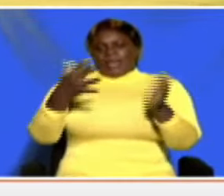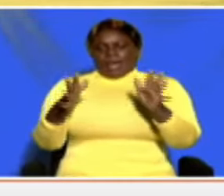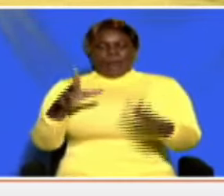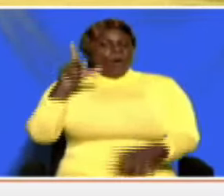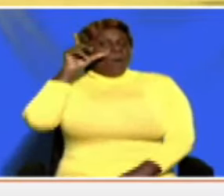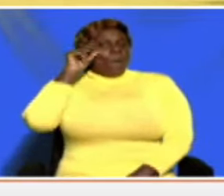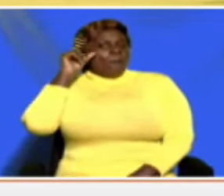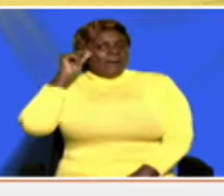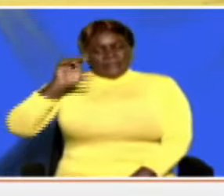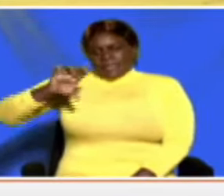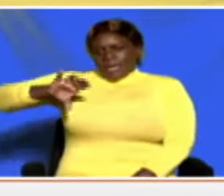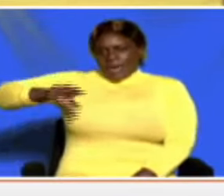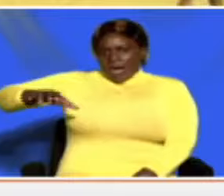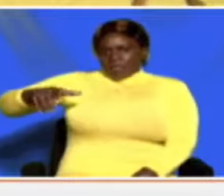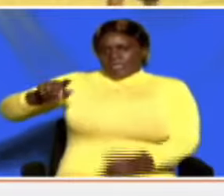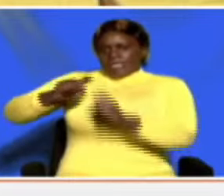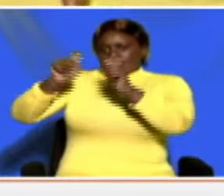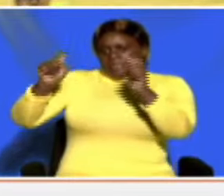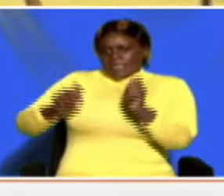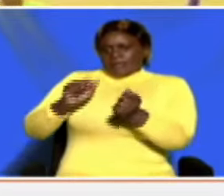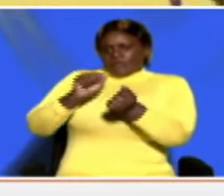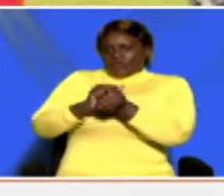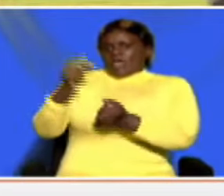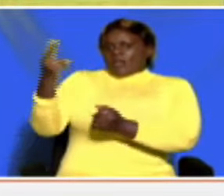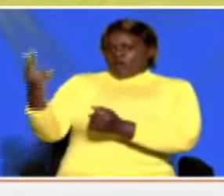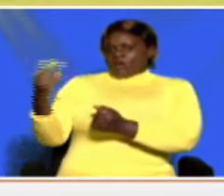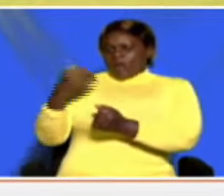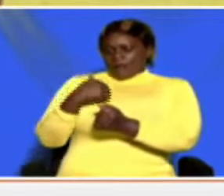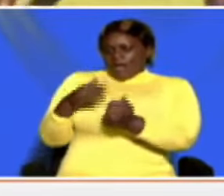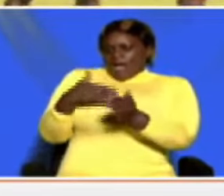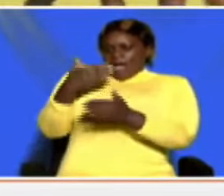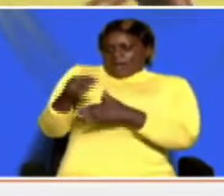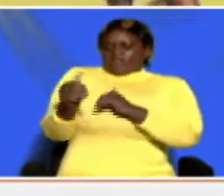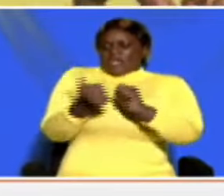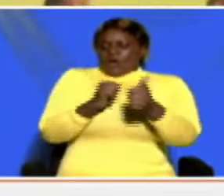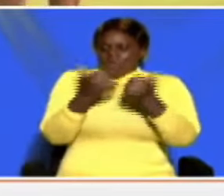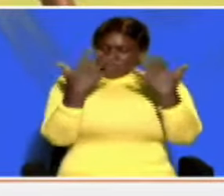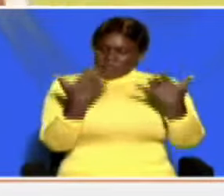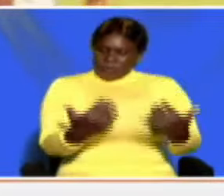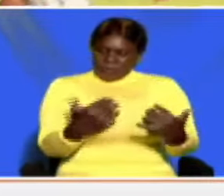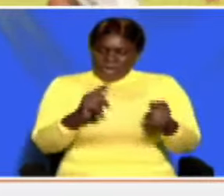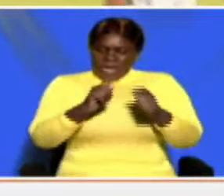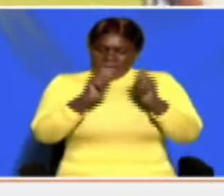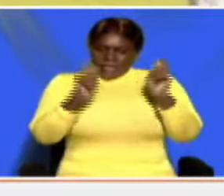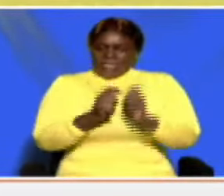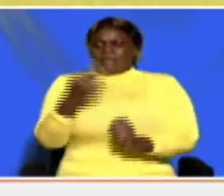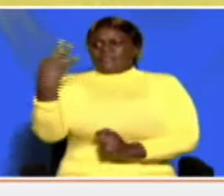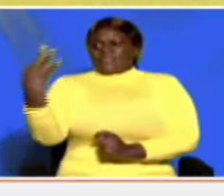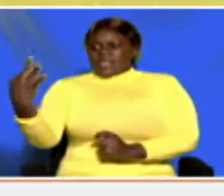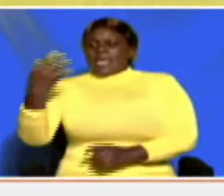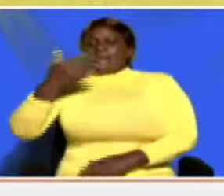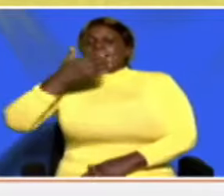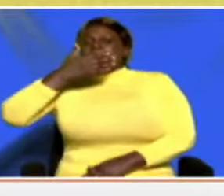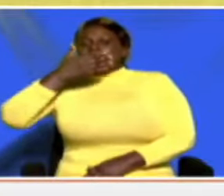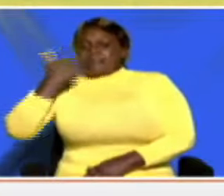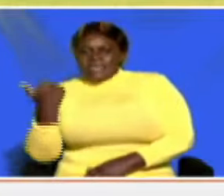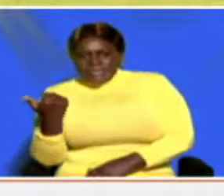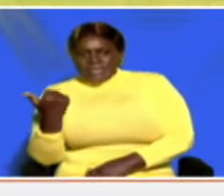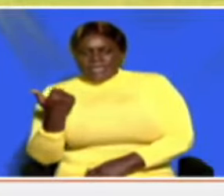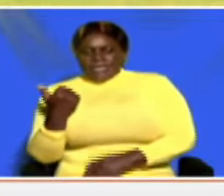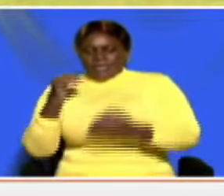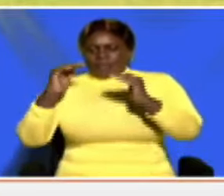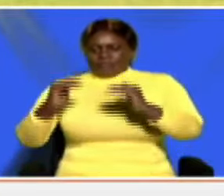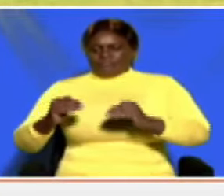ya Mombasa, tumetoa timu 12, na baada ya michuano hii, timu 3 bora zita